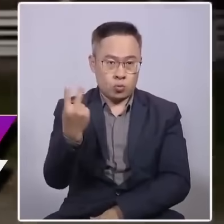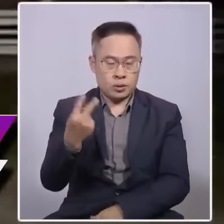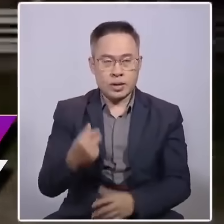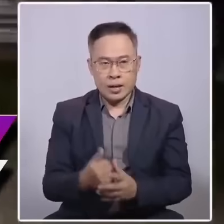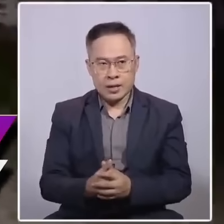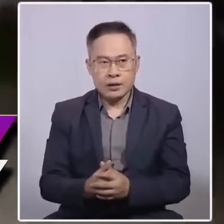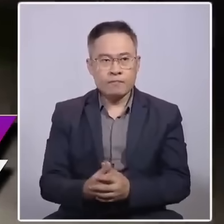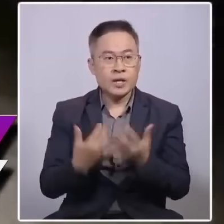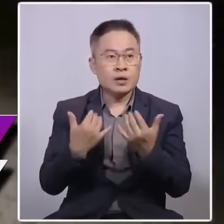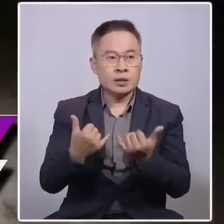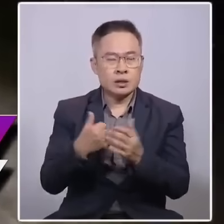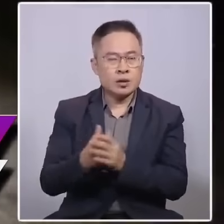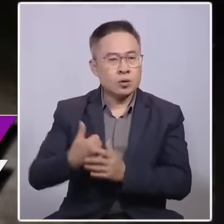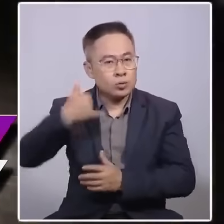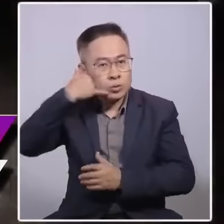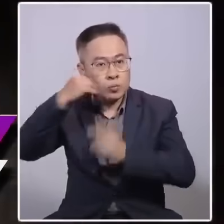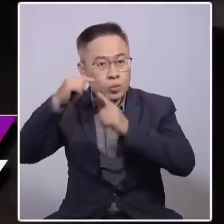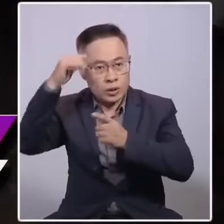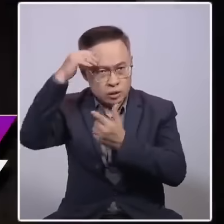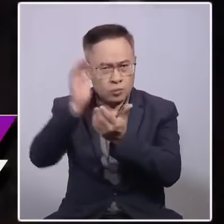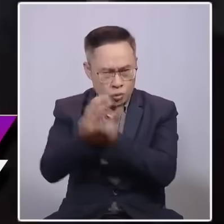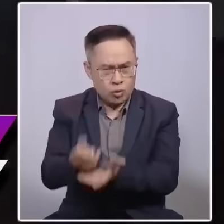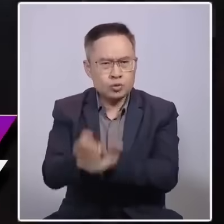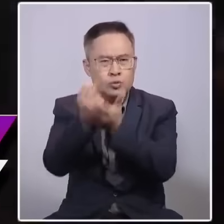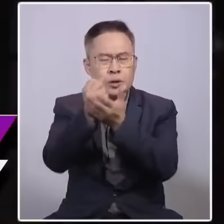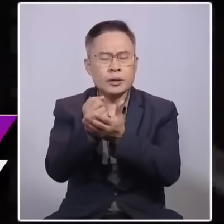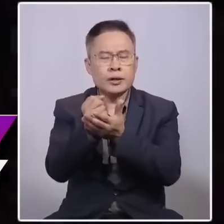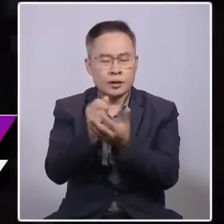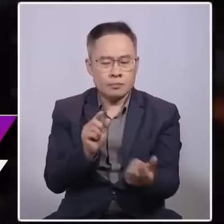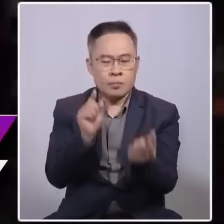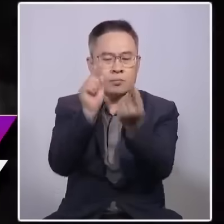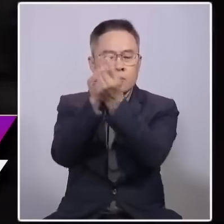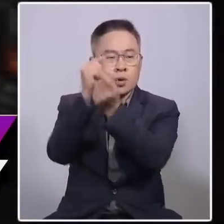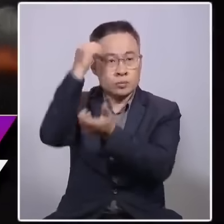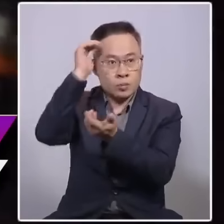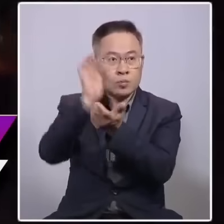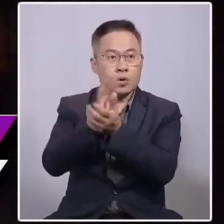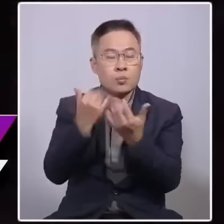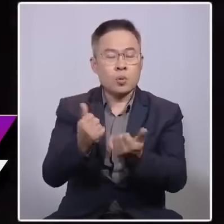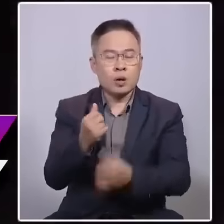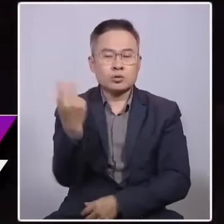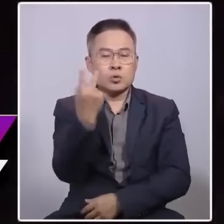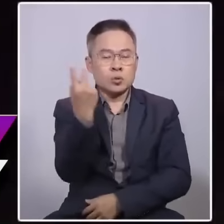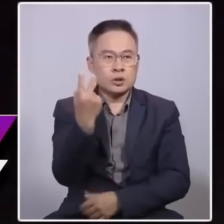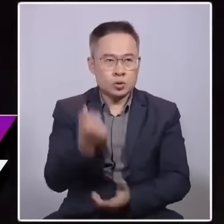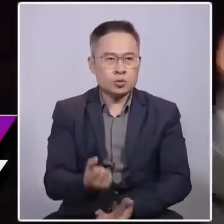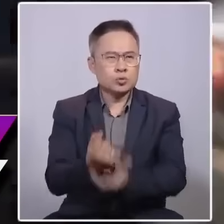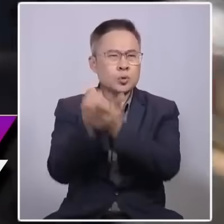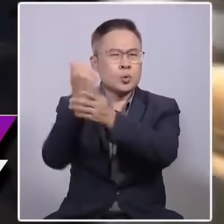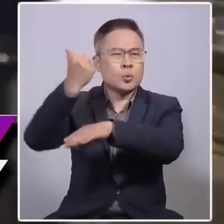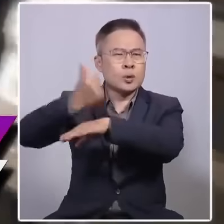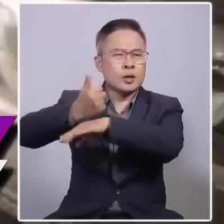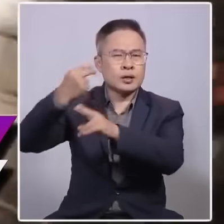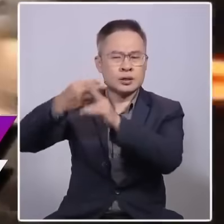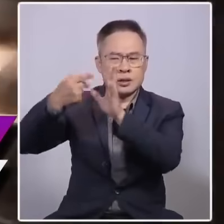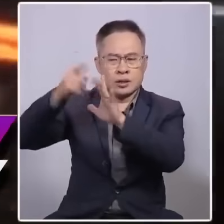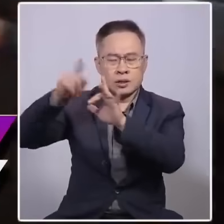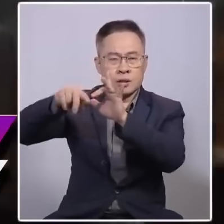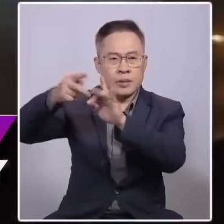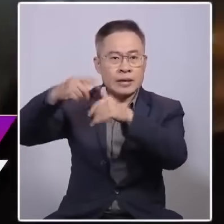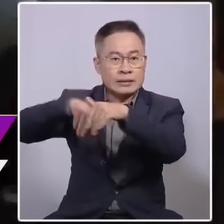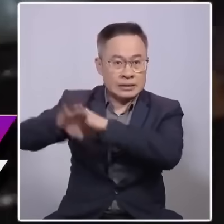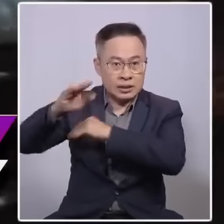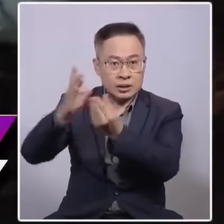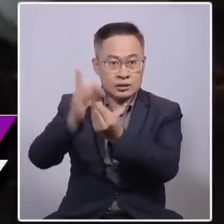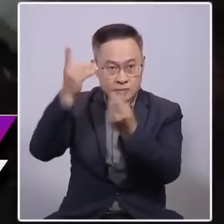ที่พวกเขาเนี่ยเชื่อถือหลังจากที่ช่วยเสียแป้งหลบหนีไปนานเกือบสัปดาห์นะคะซึ่งจากการสืบสวนเนี่ยเจ้าหน้าที่ตำรวจก็บอก